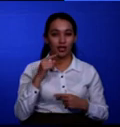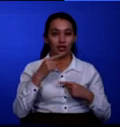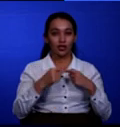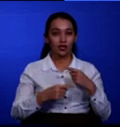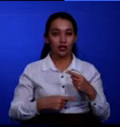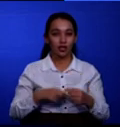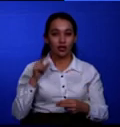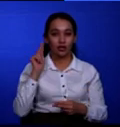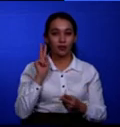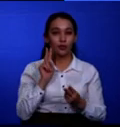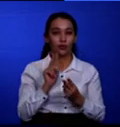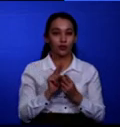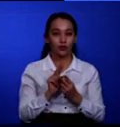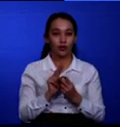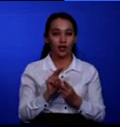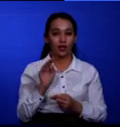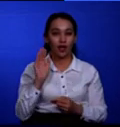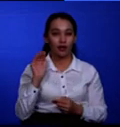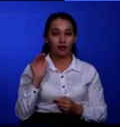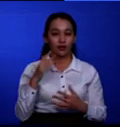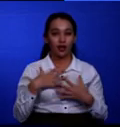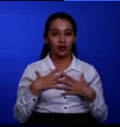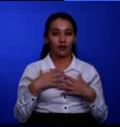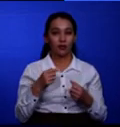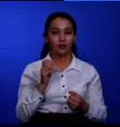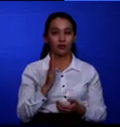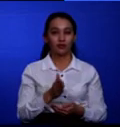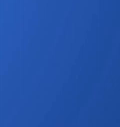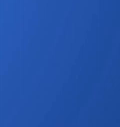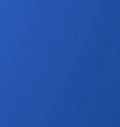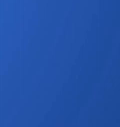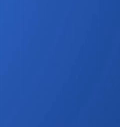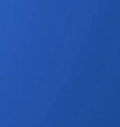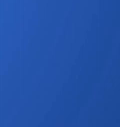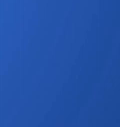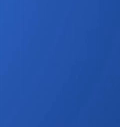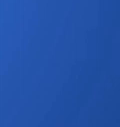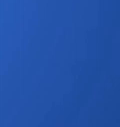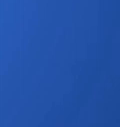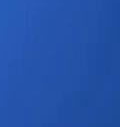Kelgusi darslarimizda ko'rishguncha, xayr, sog' salomat bo'ling.